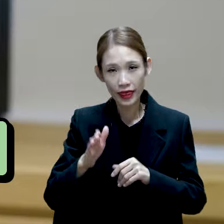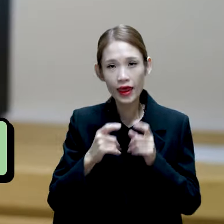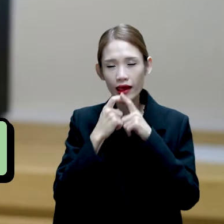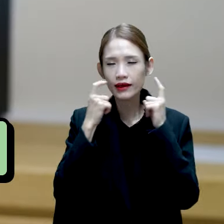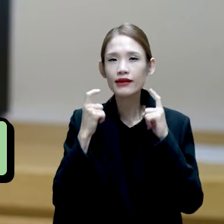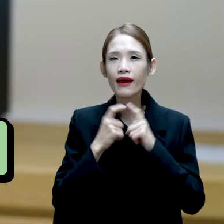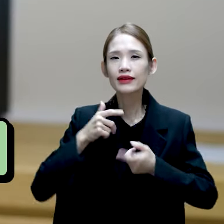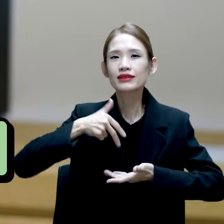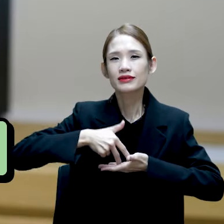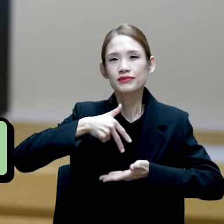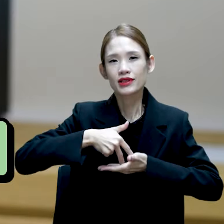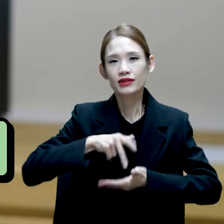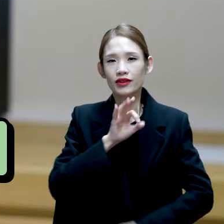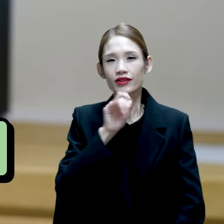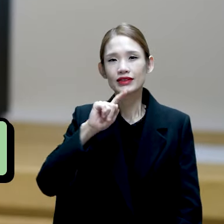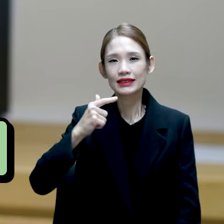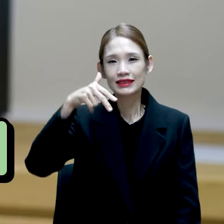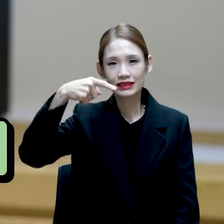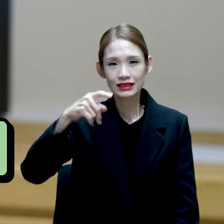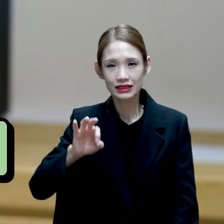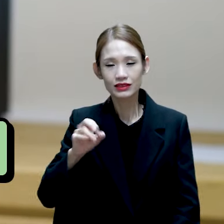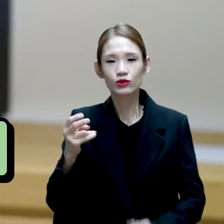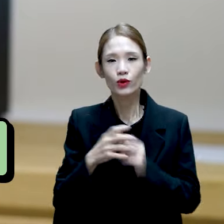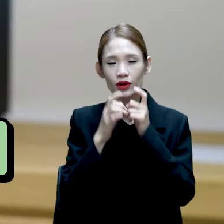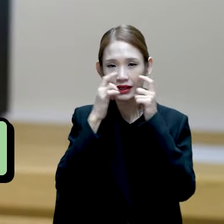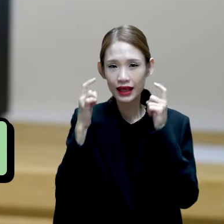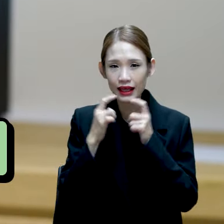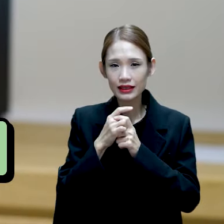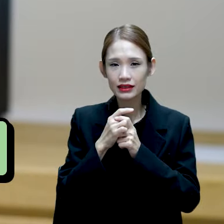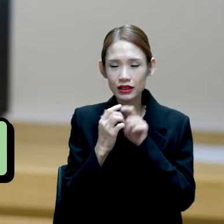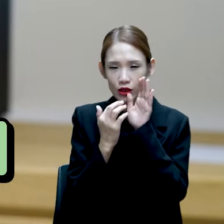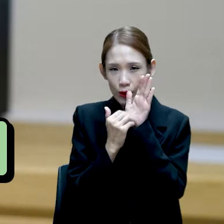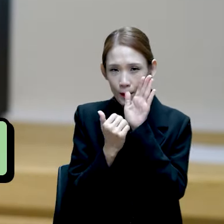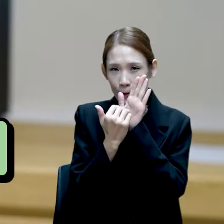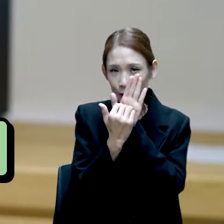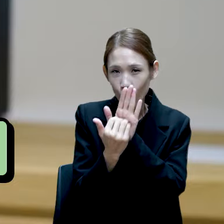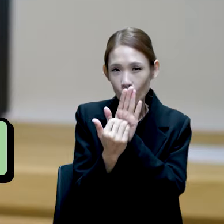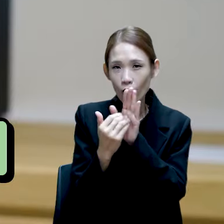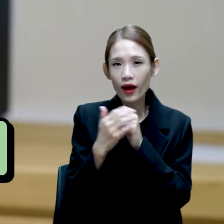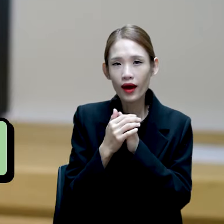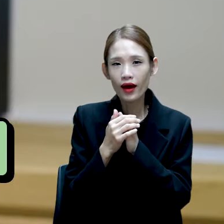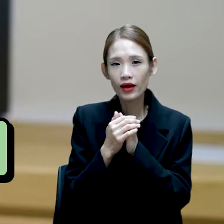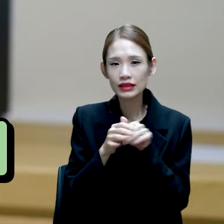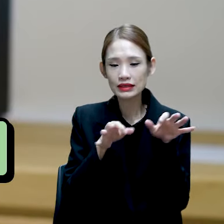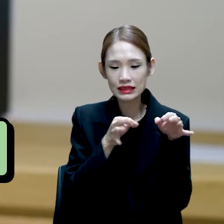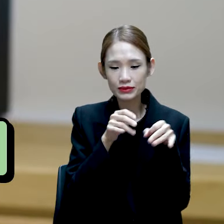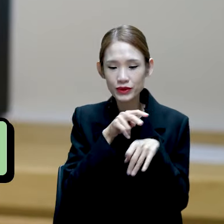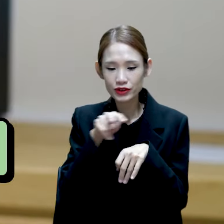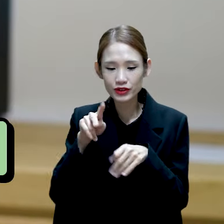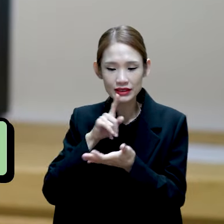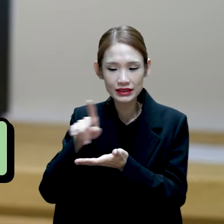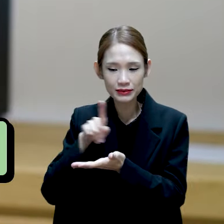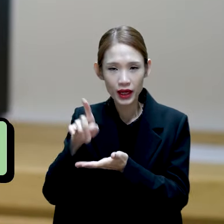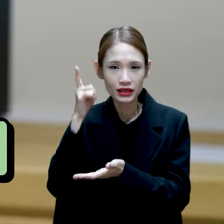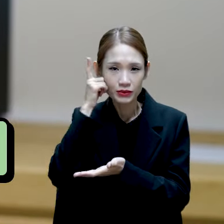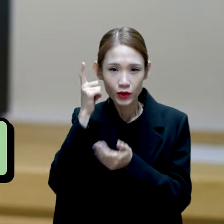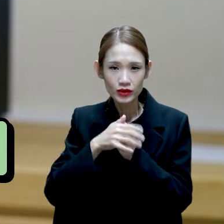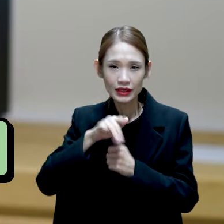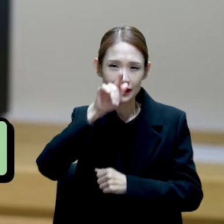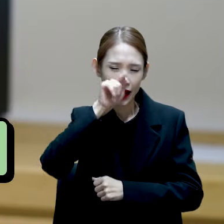개인적으로는 인증과 뭐 어떤 개인적인 보안 절차들이 금융이 스마트폰으로 오면서 좀 더